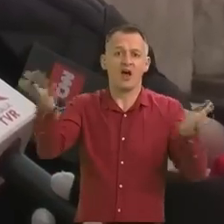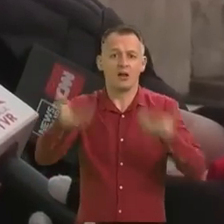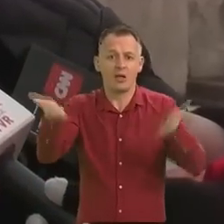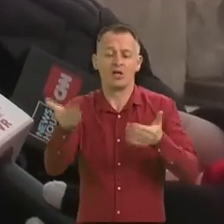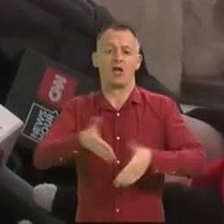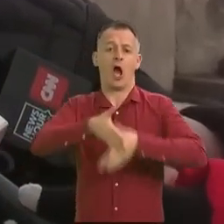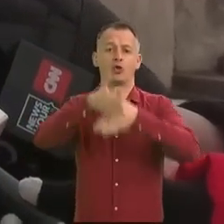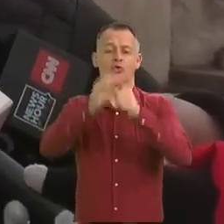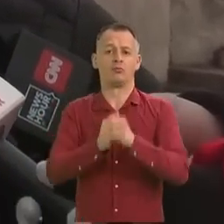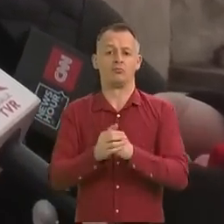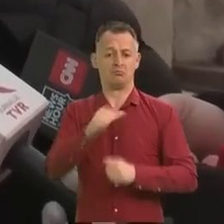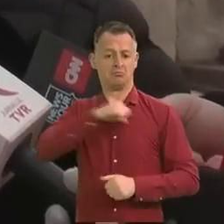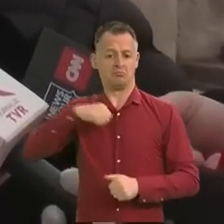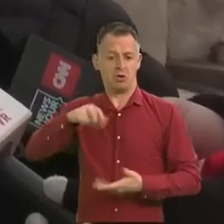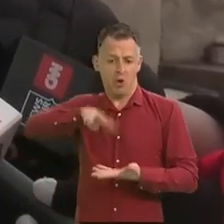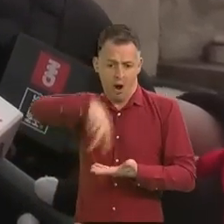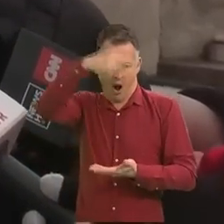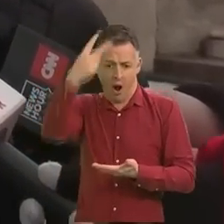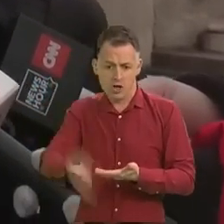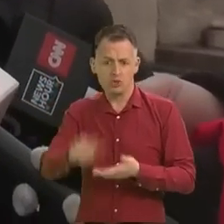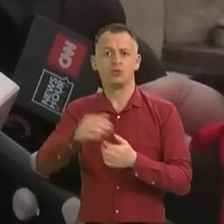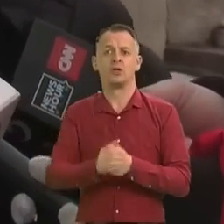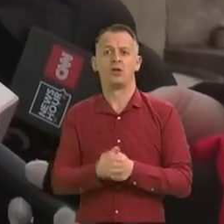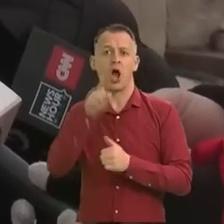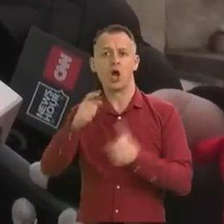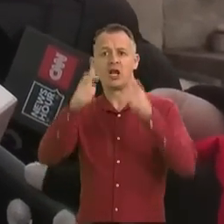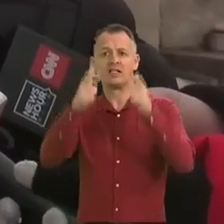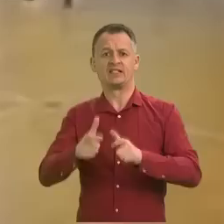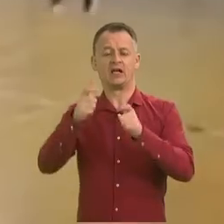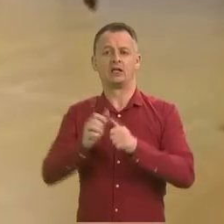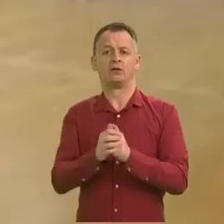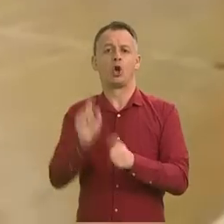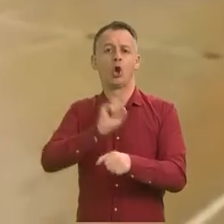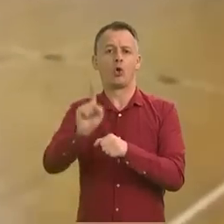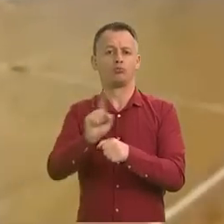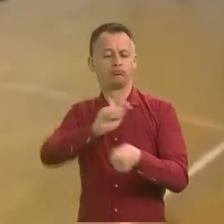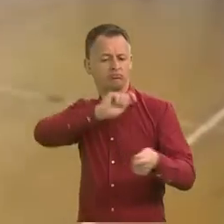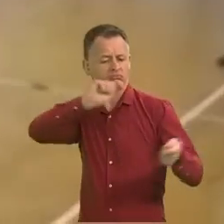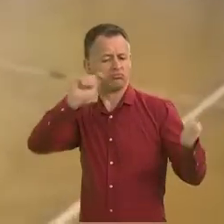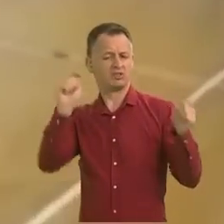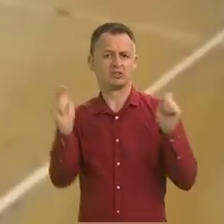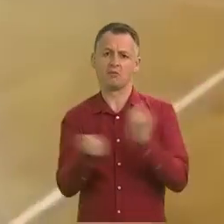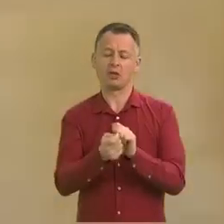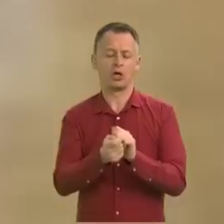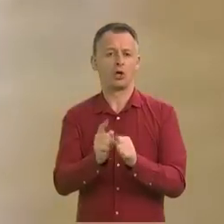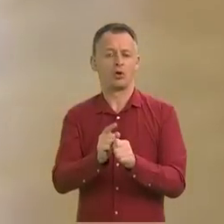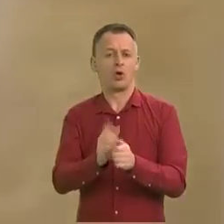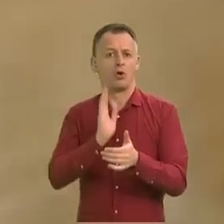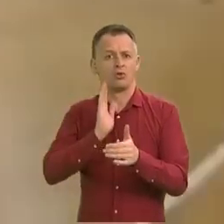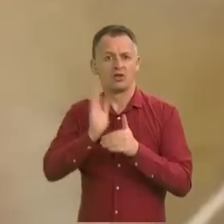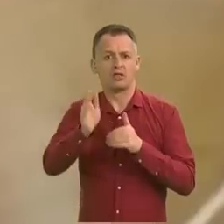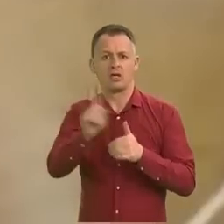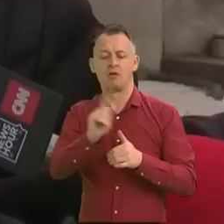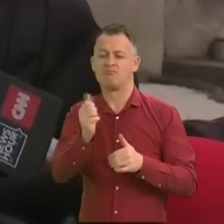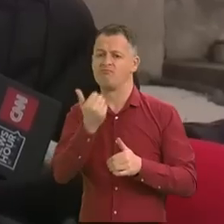se pare că deja de la sală lucrurile au luat o direcție nedorită. Coach Dixon, așa